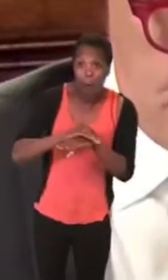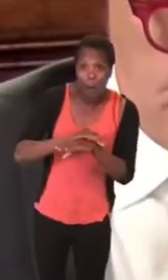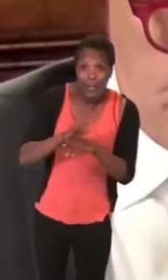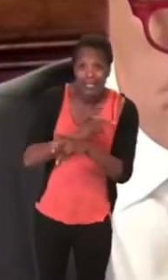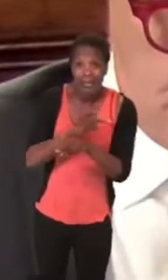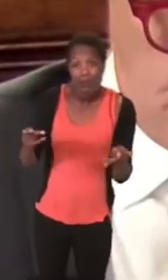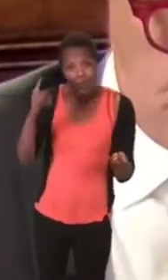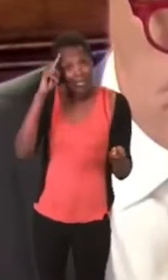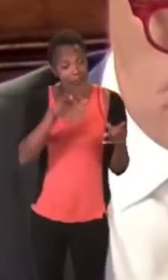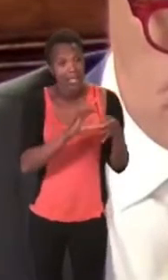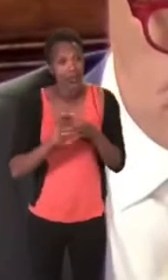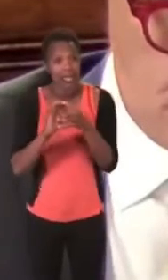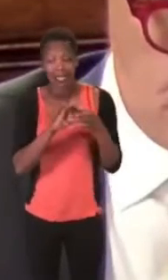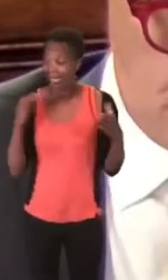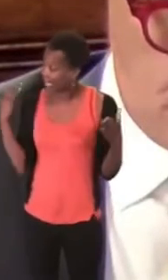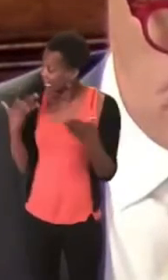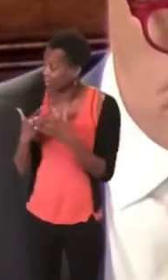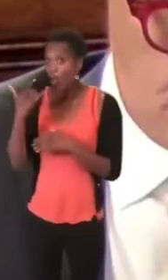solidarités